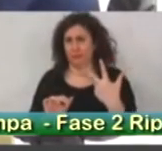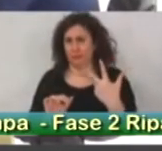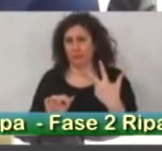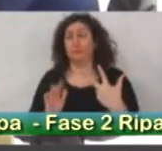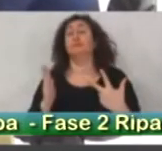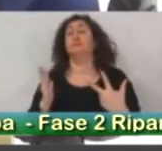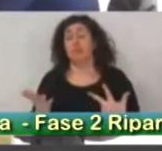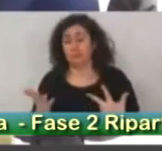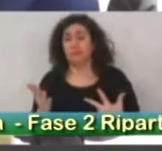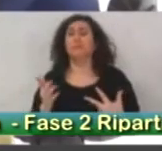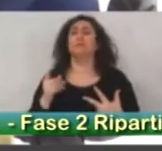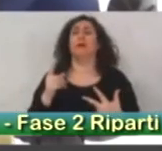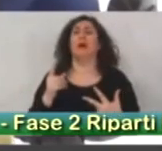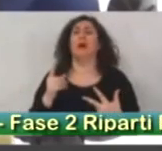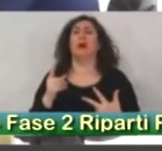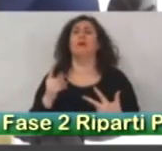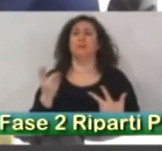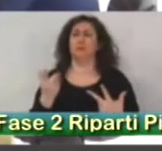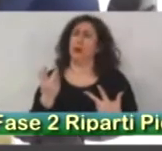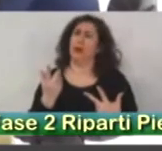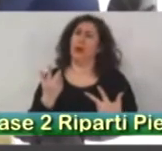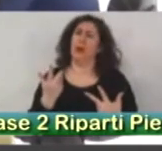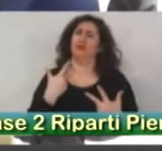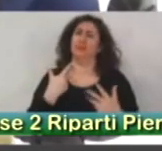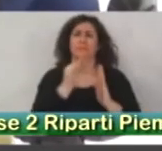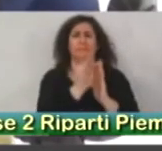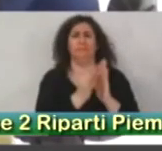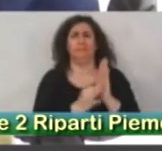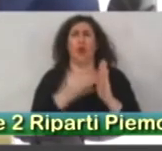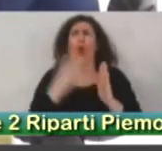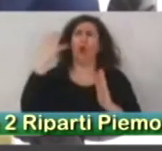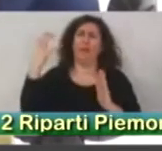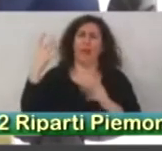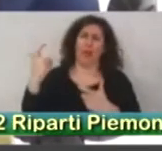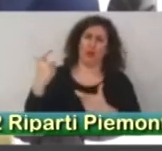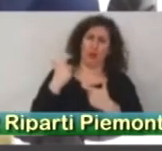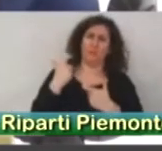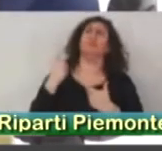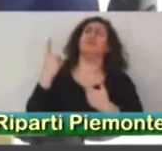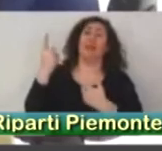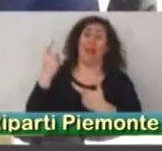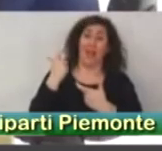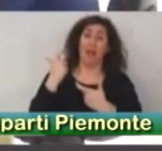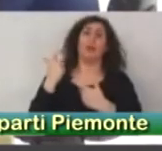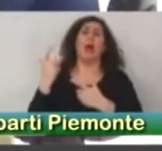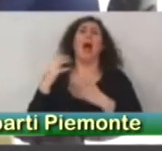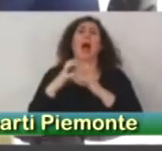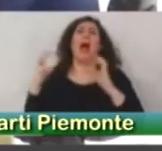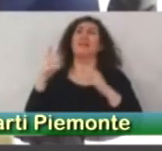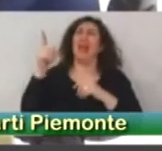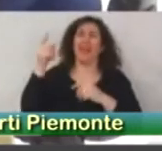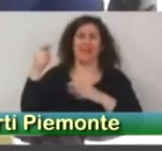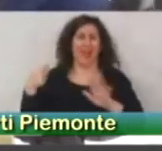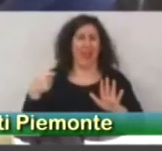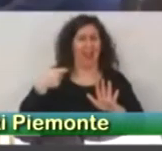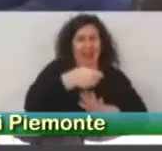Purtroppo le misure, che anche opportunamente sono state messe in campo dal governo, faticano ad arrivare alle aziende. Fatica